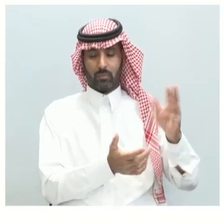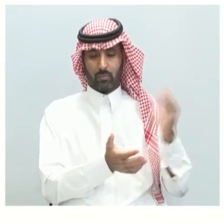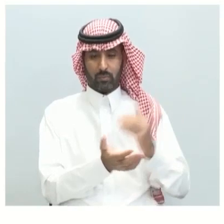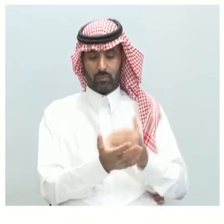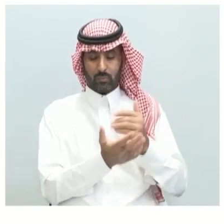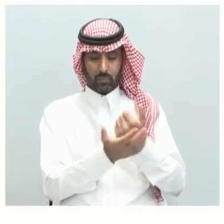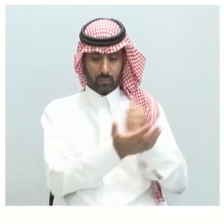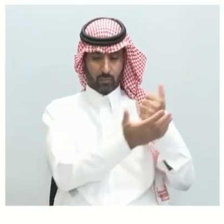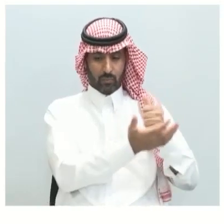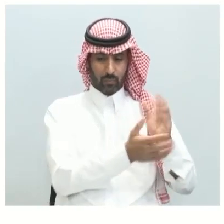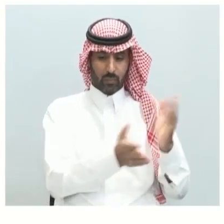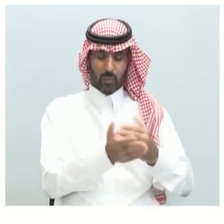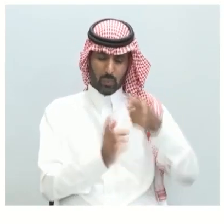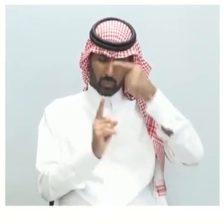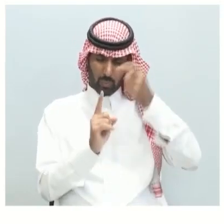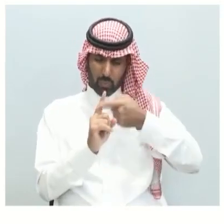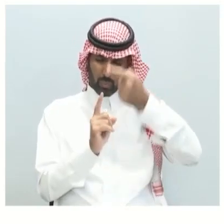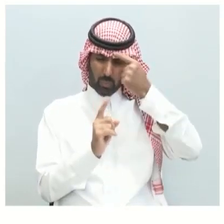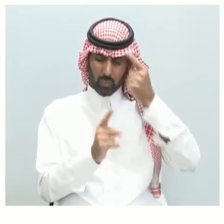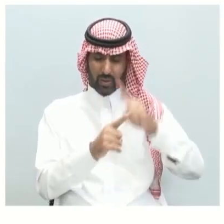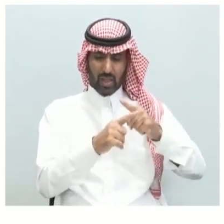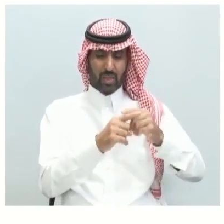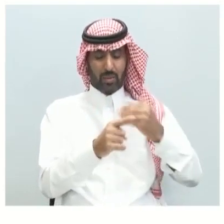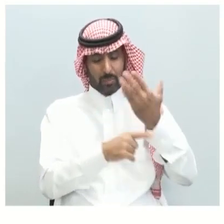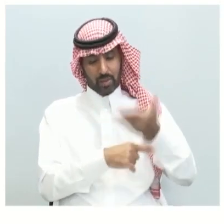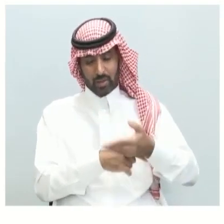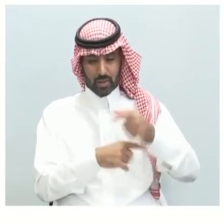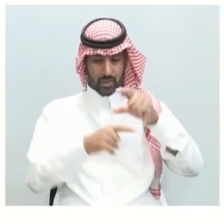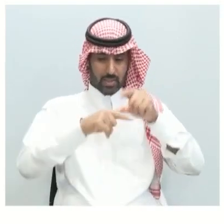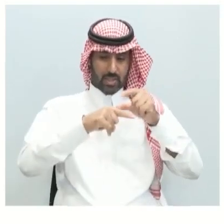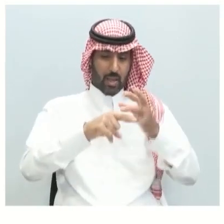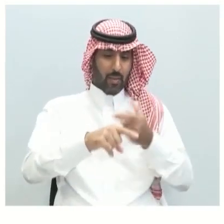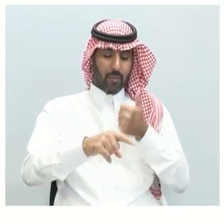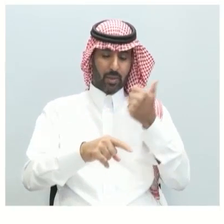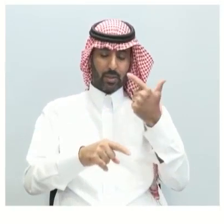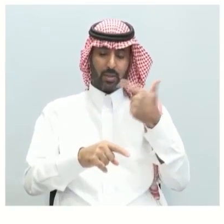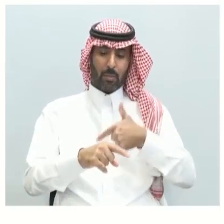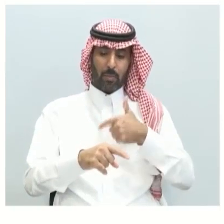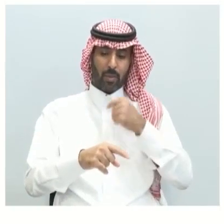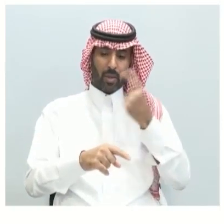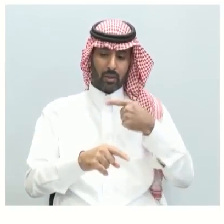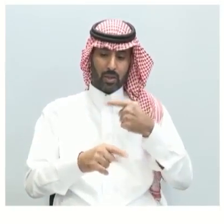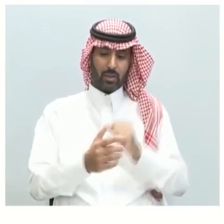ستحذف الوحدات بالنسبه لدرجه الحراره تضرب وتقسم ستعطيني 711